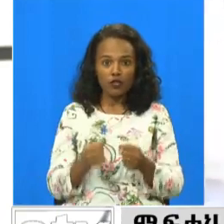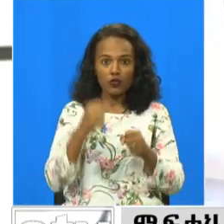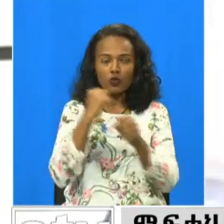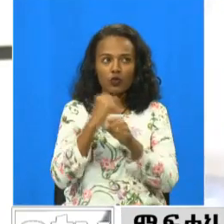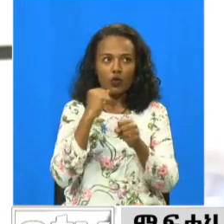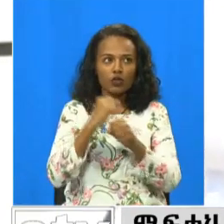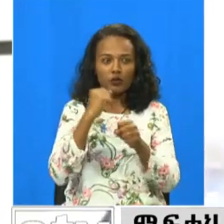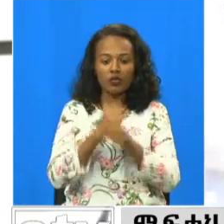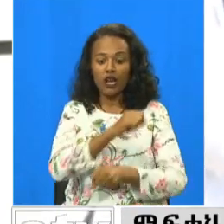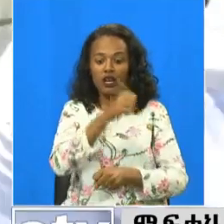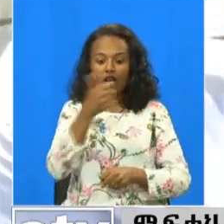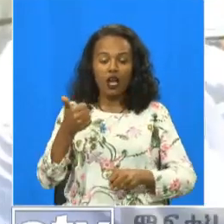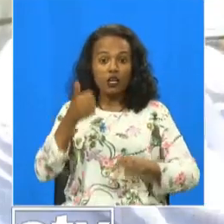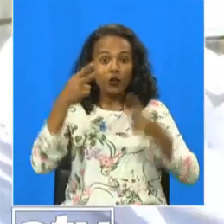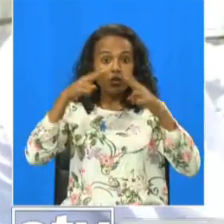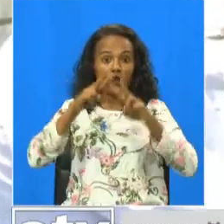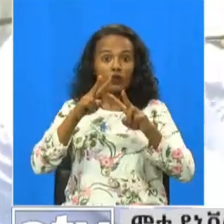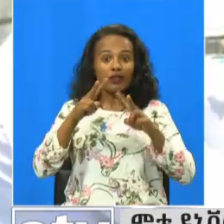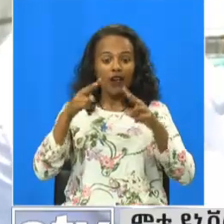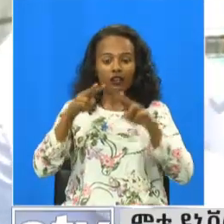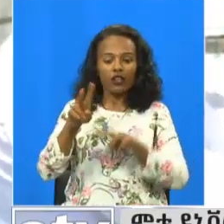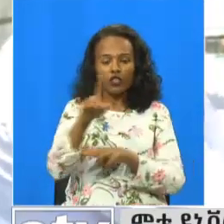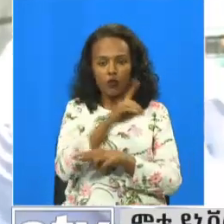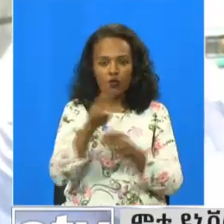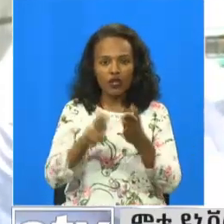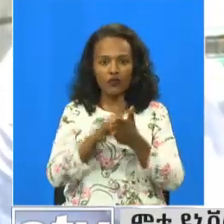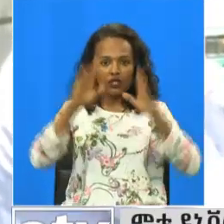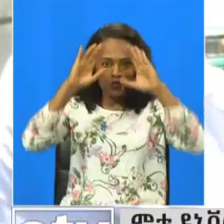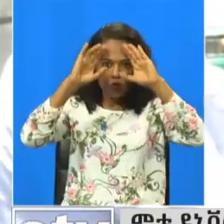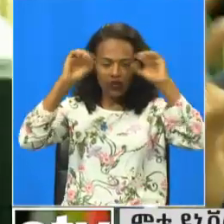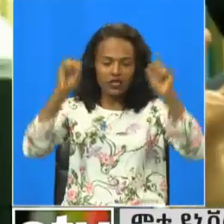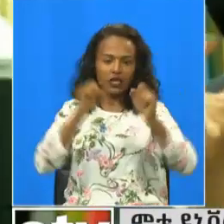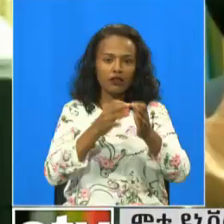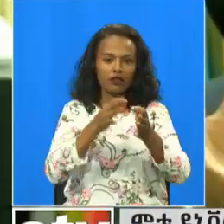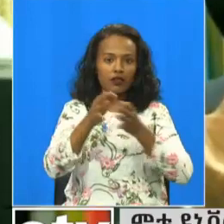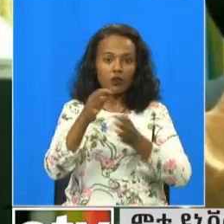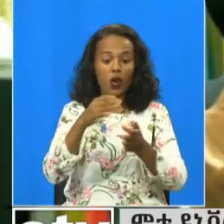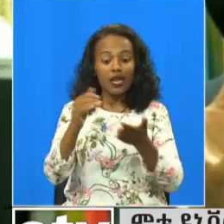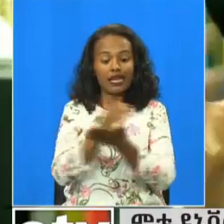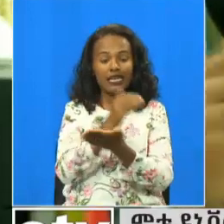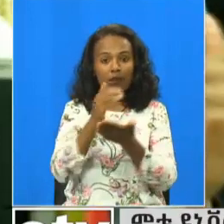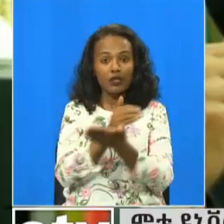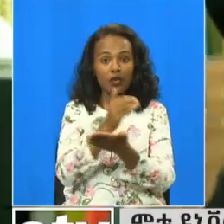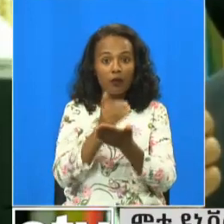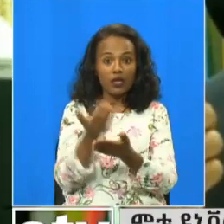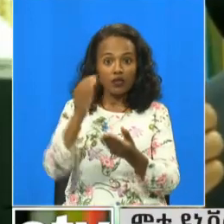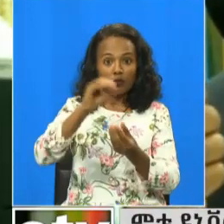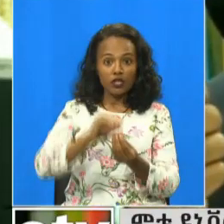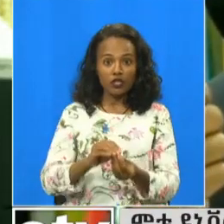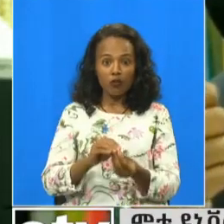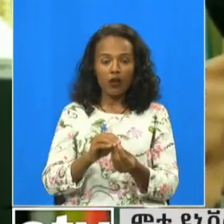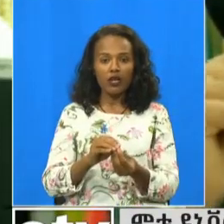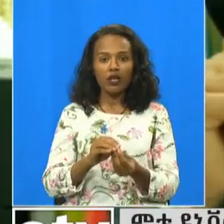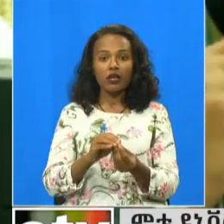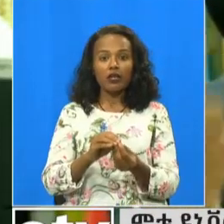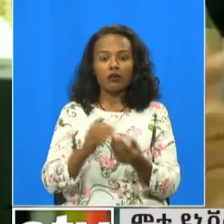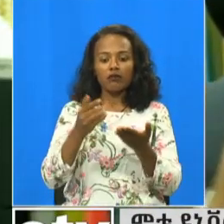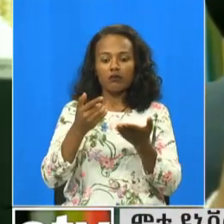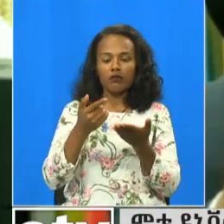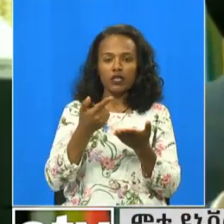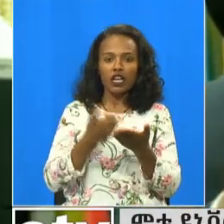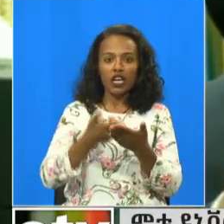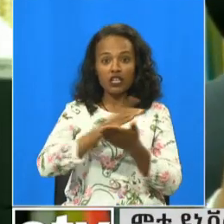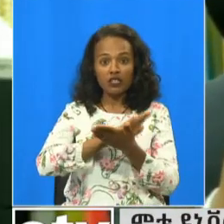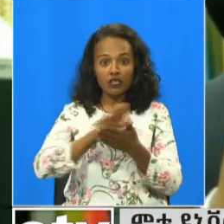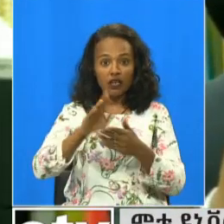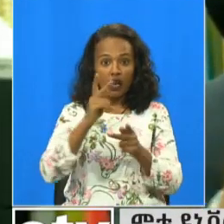መስራት ሌላኛው የትኩረት አቅጣጫ መሆኑን የዩኒቨርሲቲው ፕሬዚደንት ገልጸዋል። ከምርታማነት ጋር ለምሳሌ ከግብርና ምርት ጋር ያለው